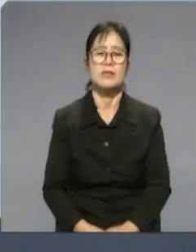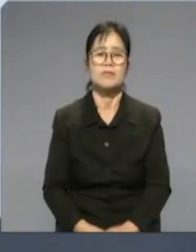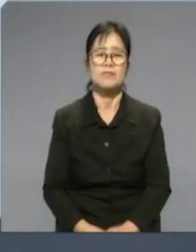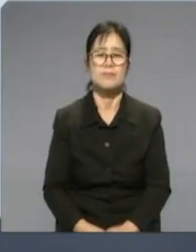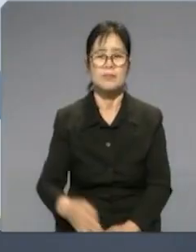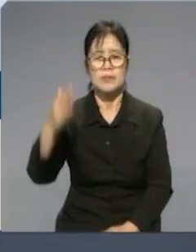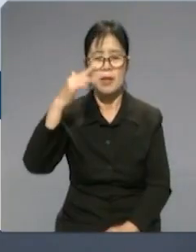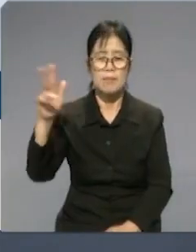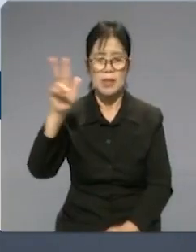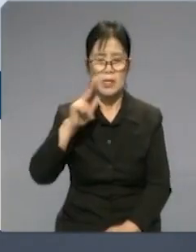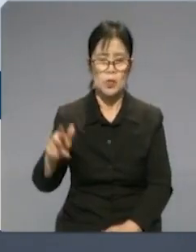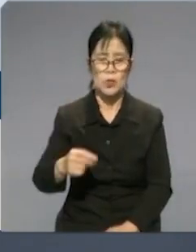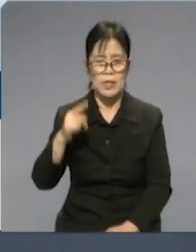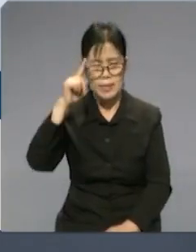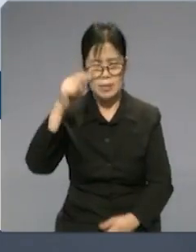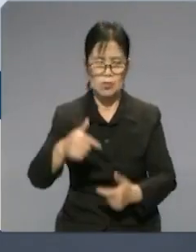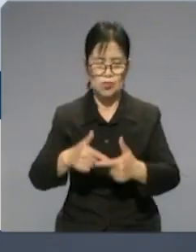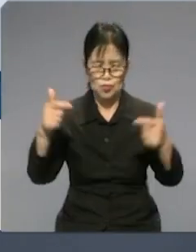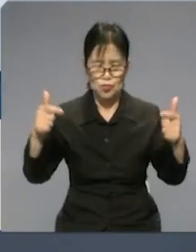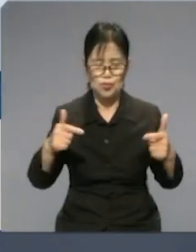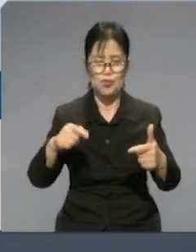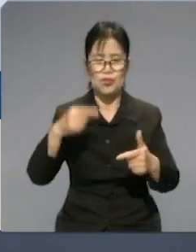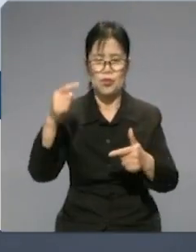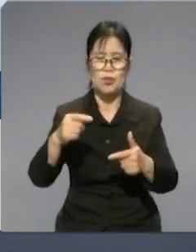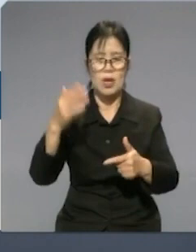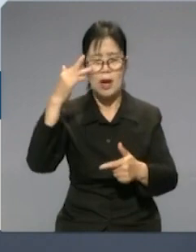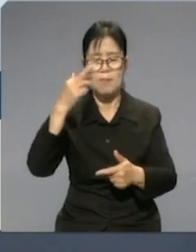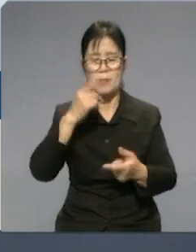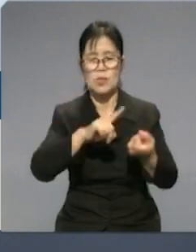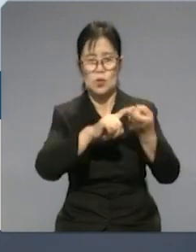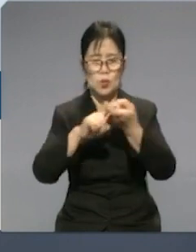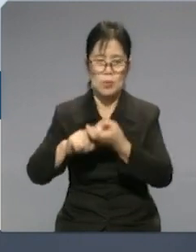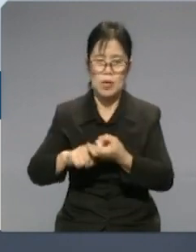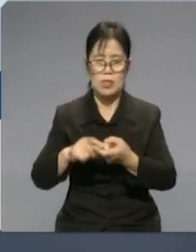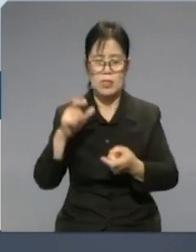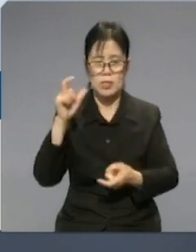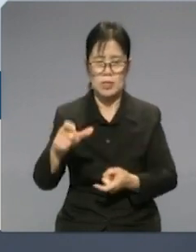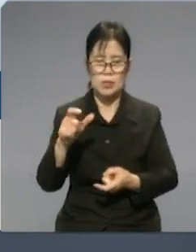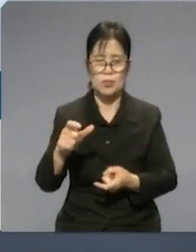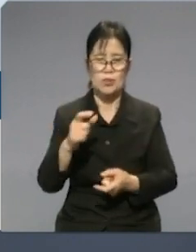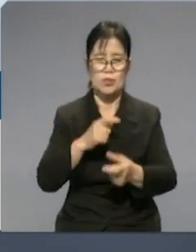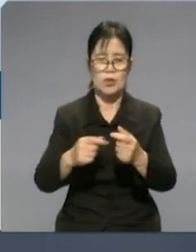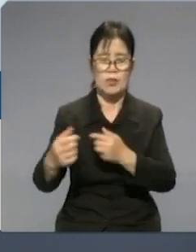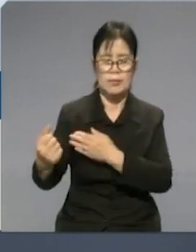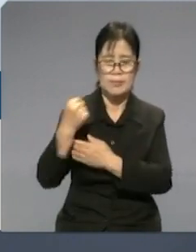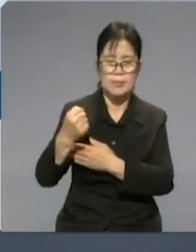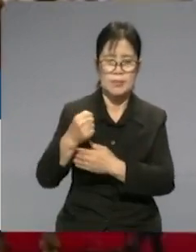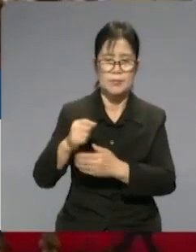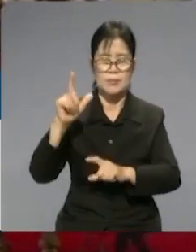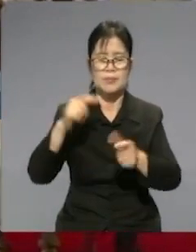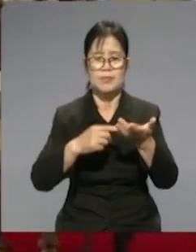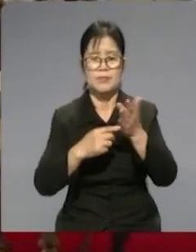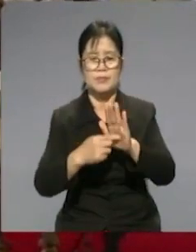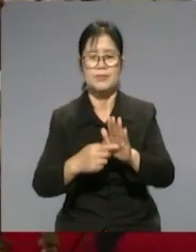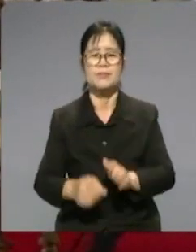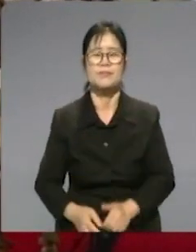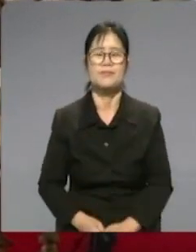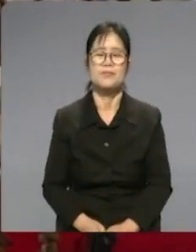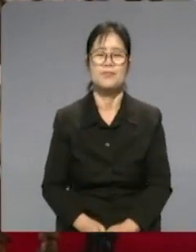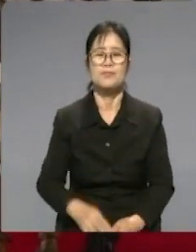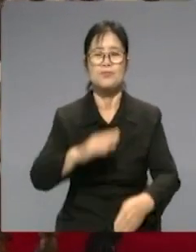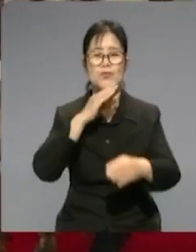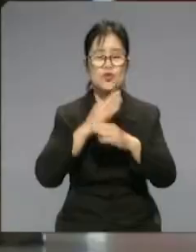한반도의 긴장을 고조시킬수록 우리는 한미동맹을 바탕으로 더욱 압도적인 대응 태세를 갖출 것입니다.